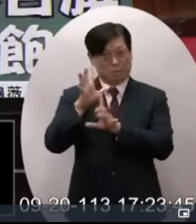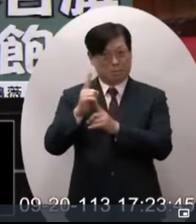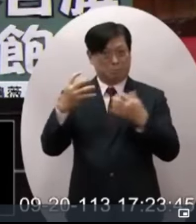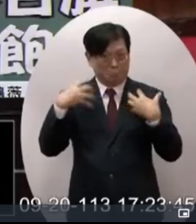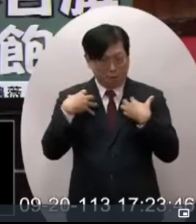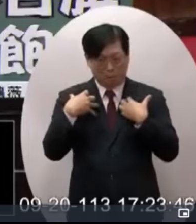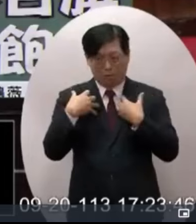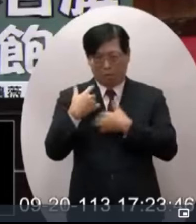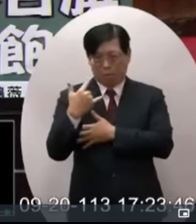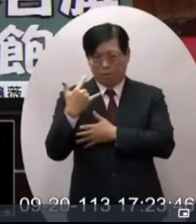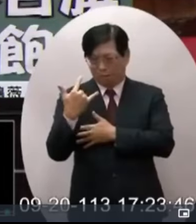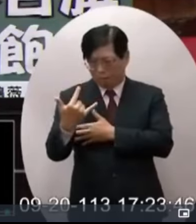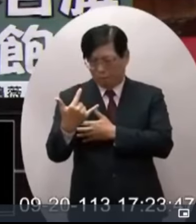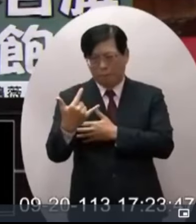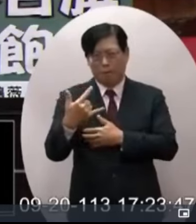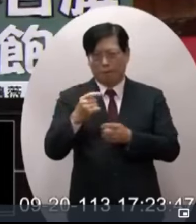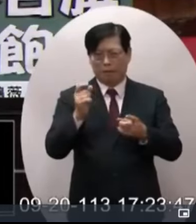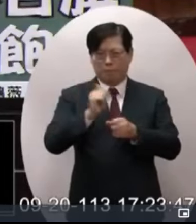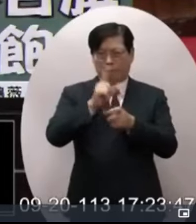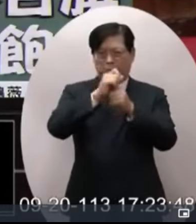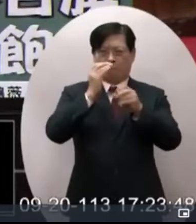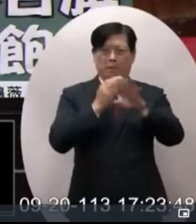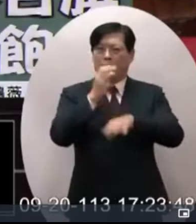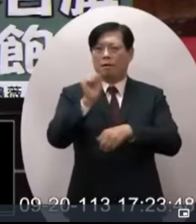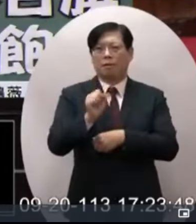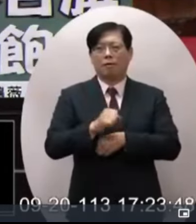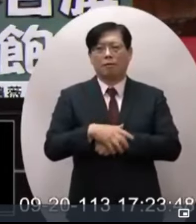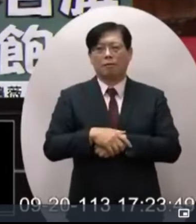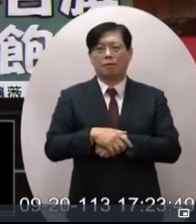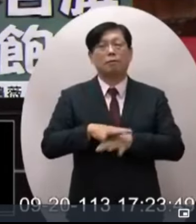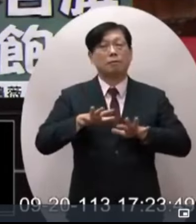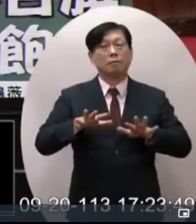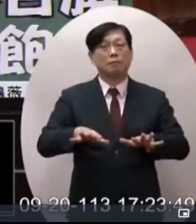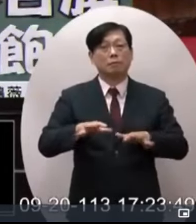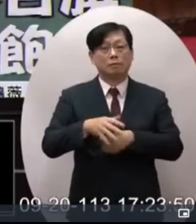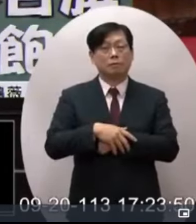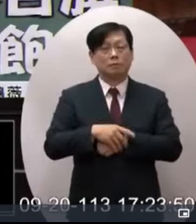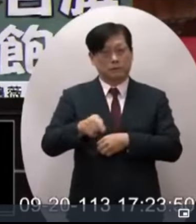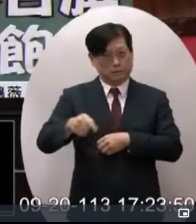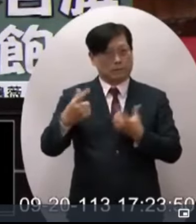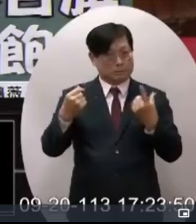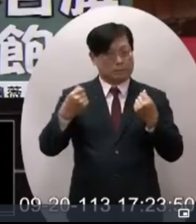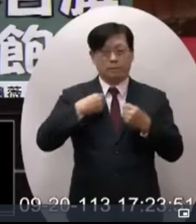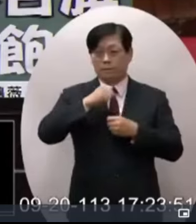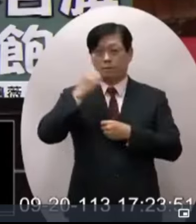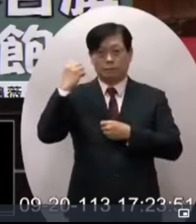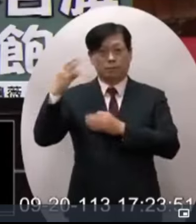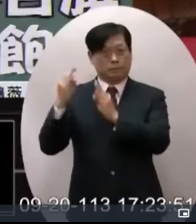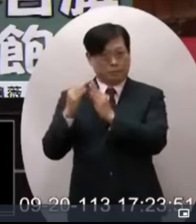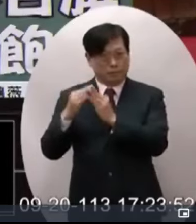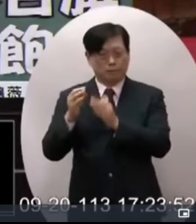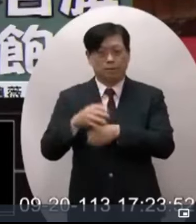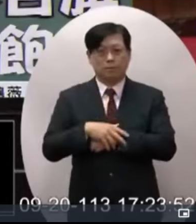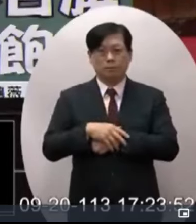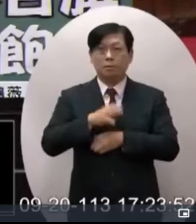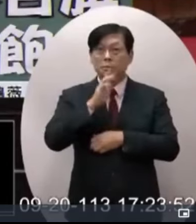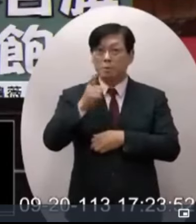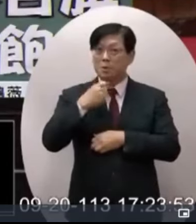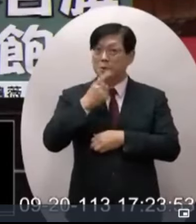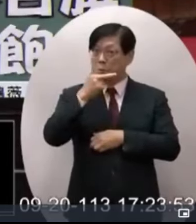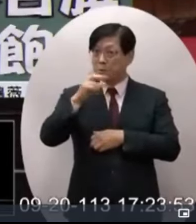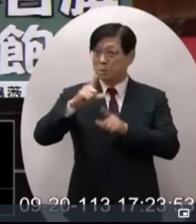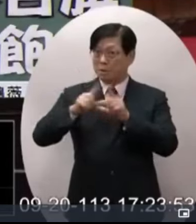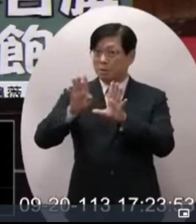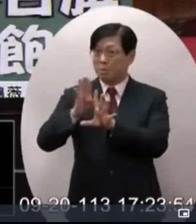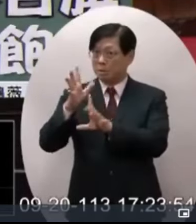道而变成无法无天。所以我今天讲的这个金融，就是今天台新金是不是有一个绿色